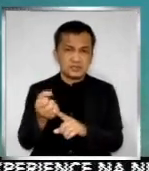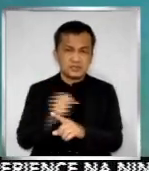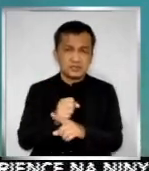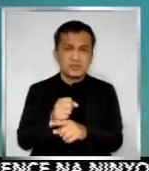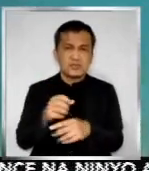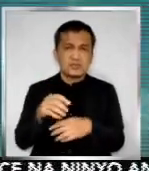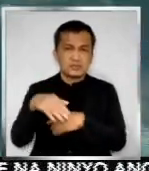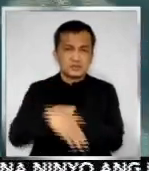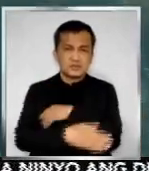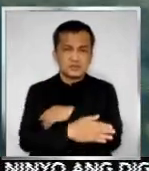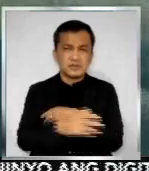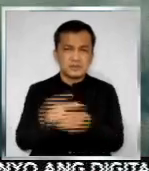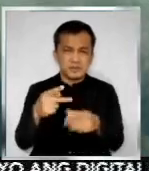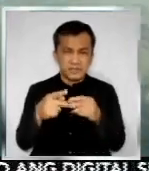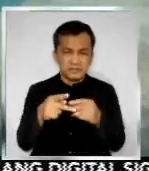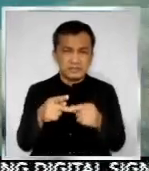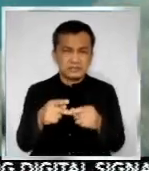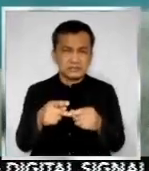sa isang pag-aaral.